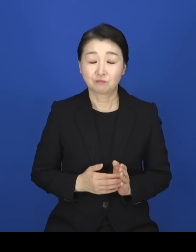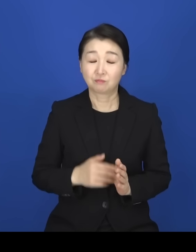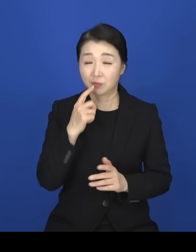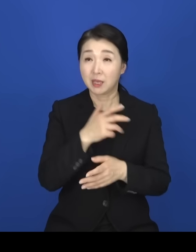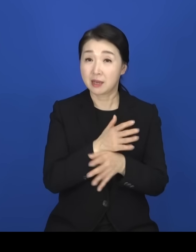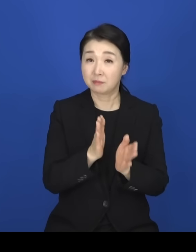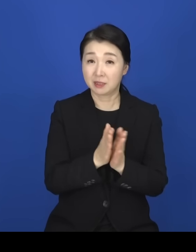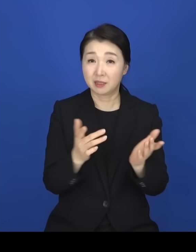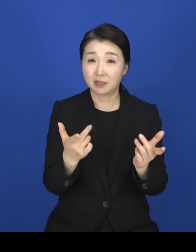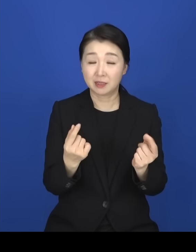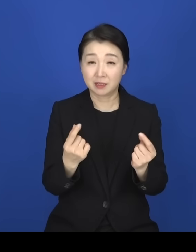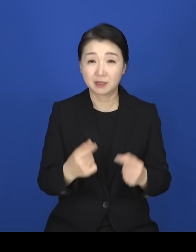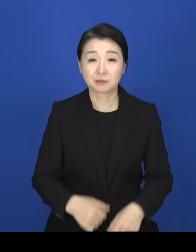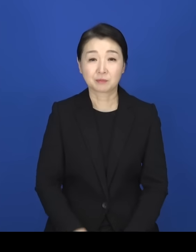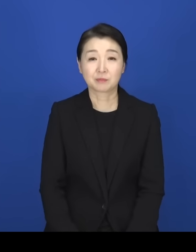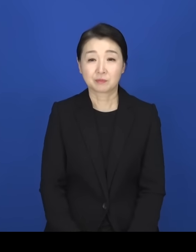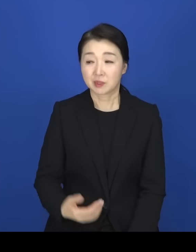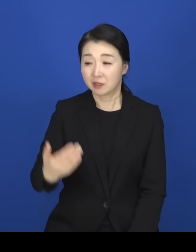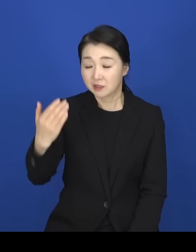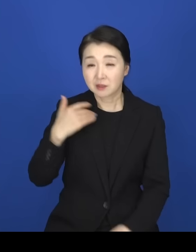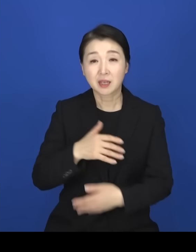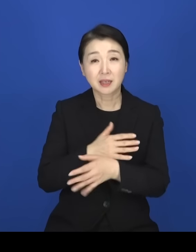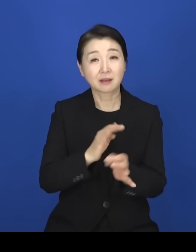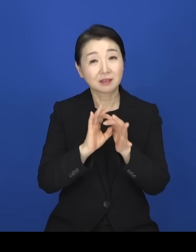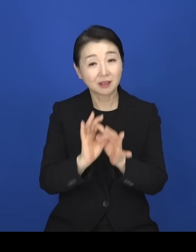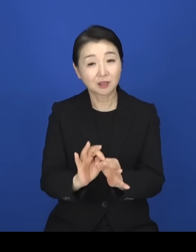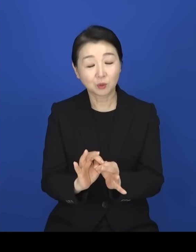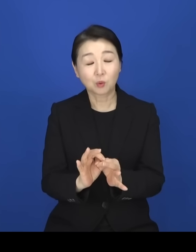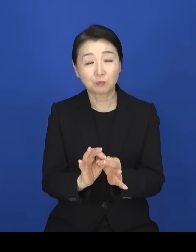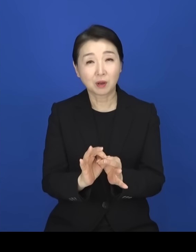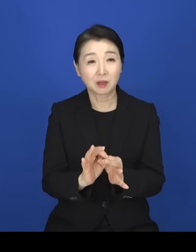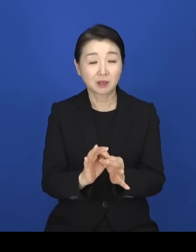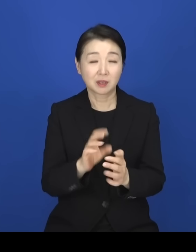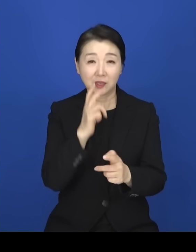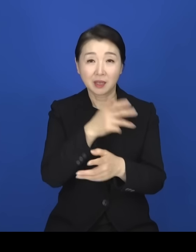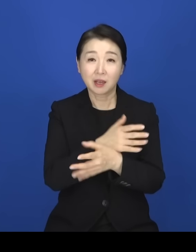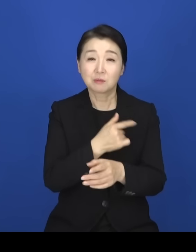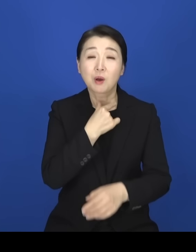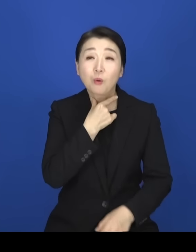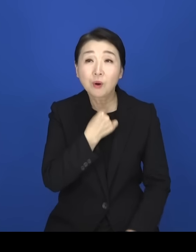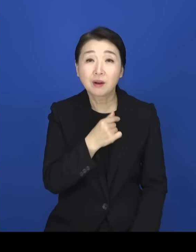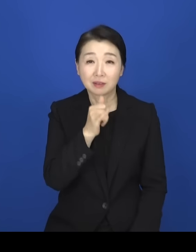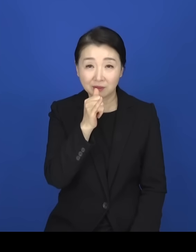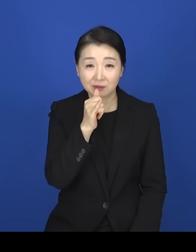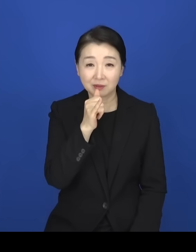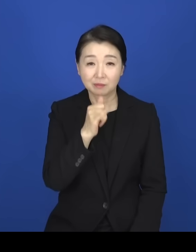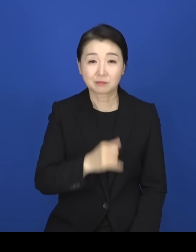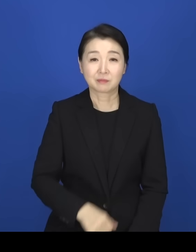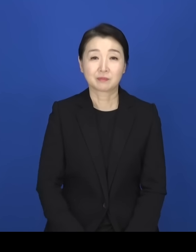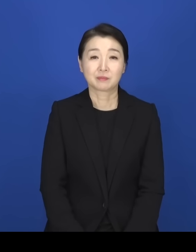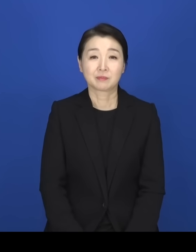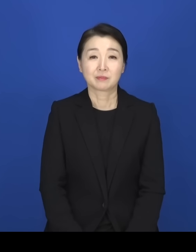그 전에도 계속 쭉 개그를 했어요. 개그맨 지망생 시절이 좀 있었던 그래요? 거죠. 예. 네.